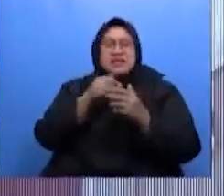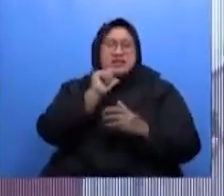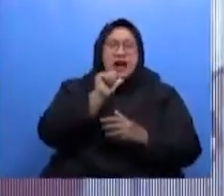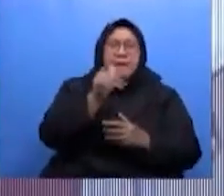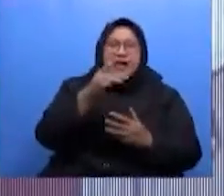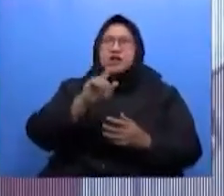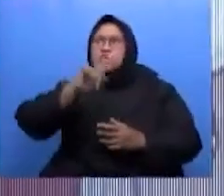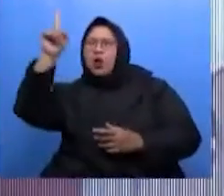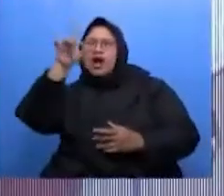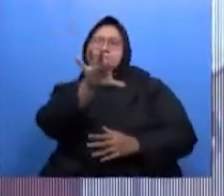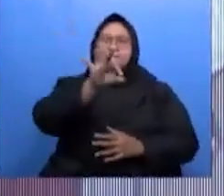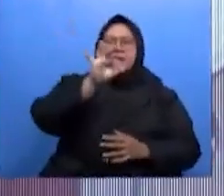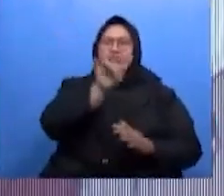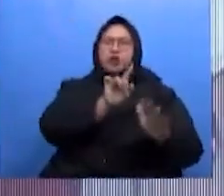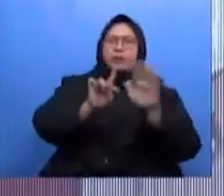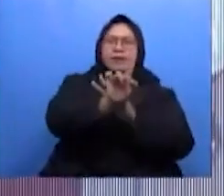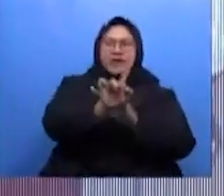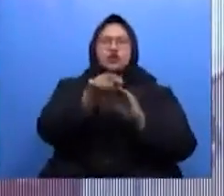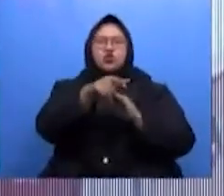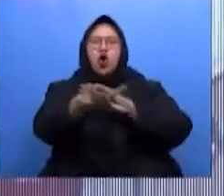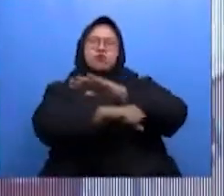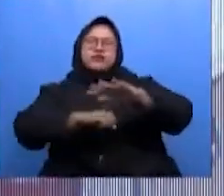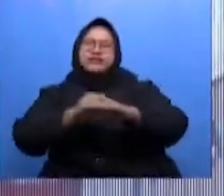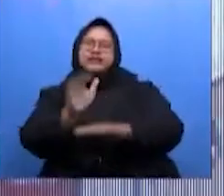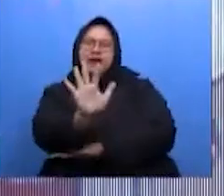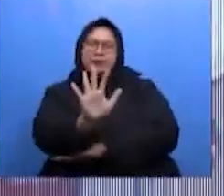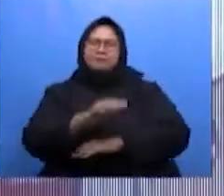diridai yang maha kuasa untuk tidak